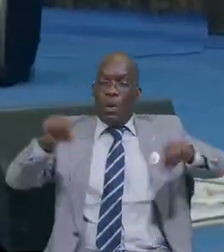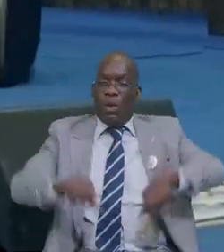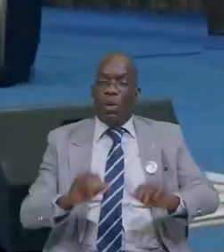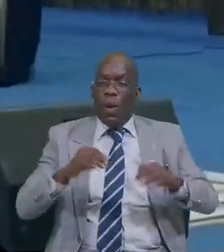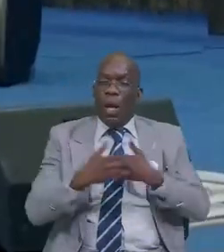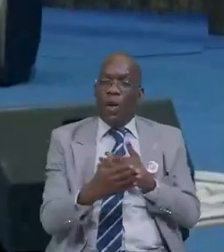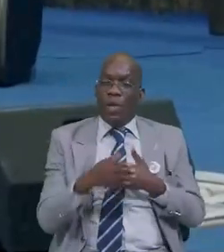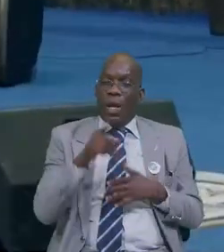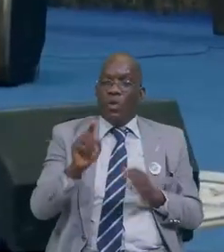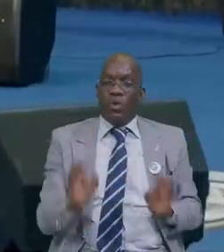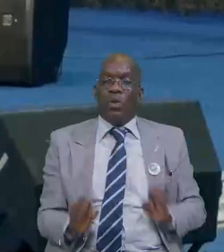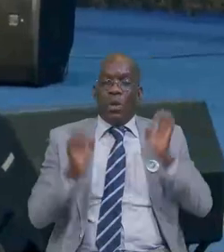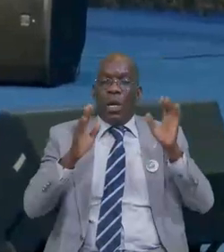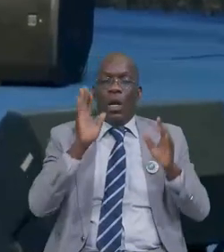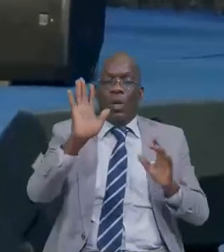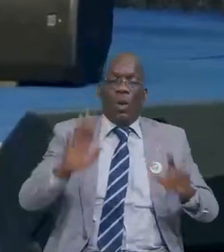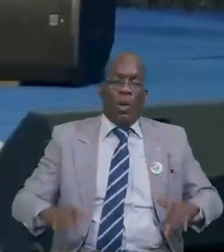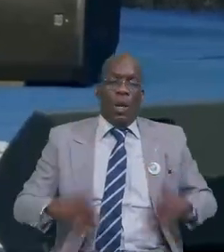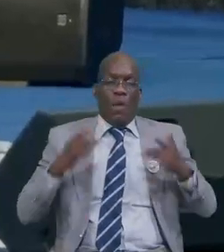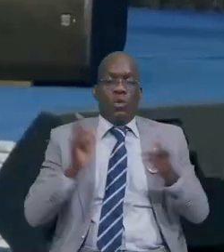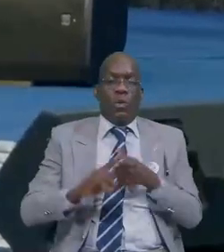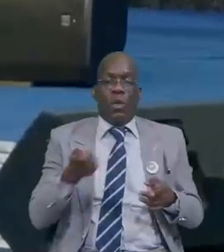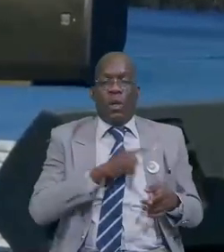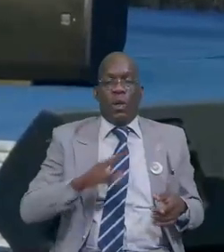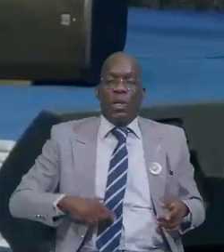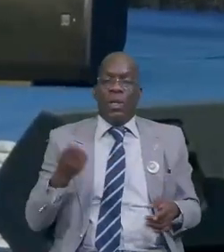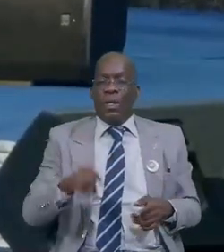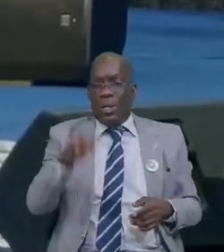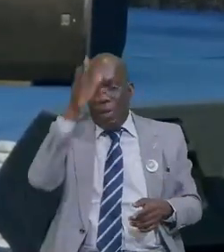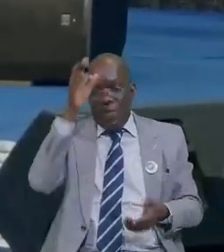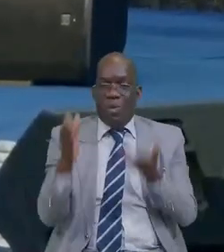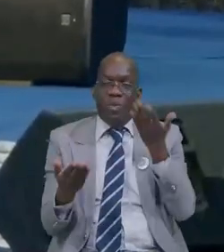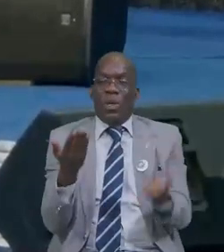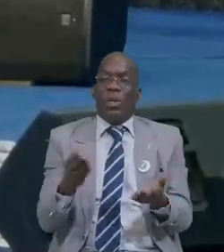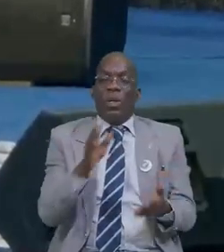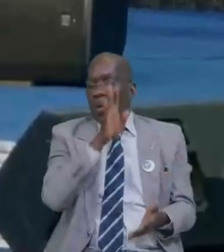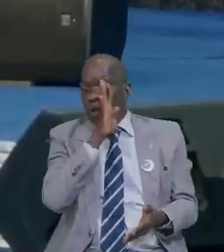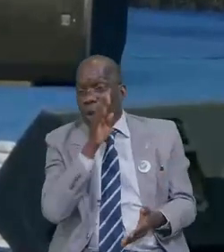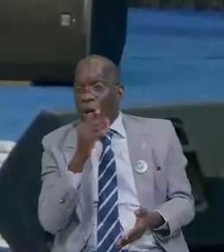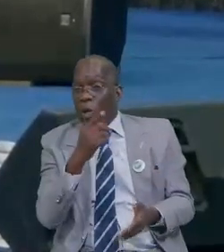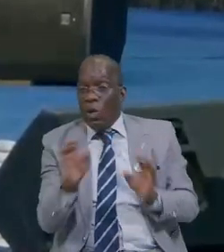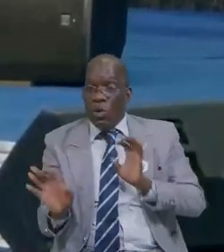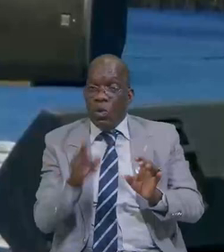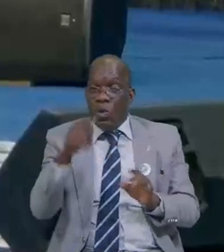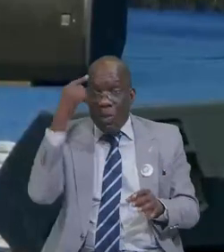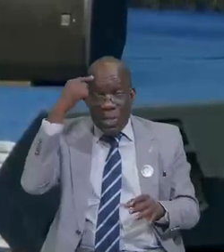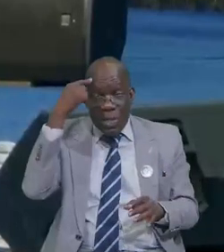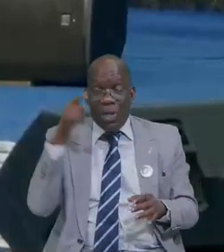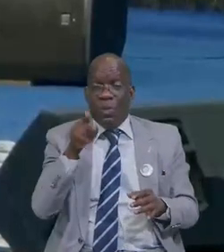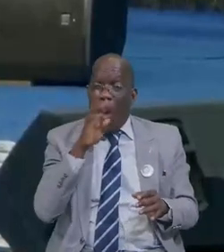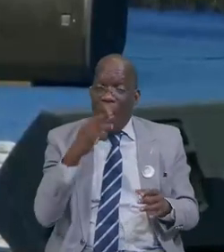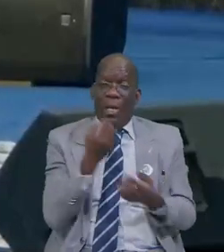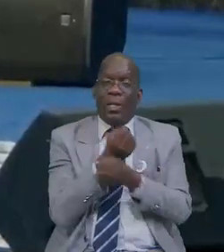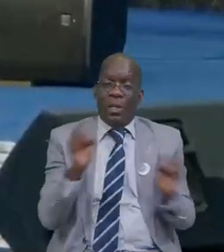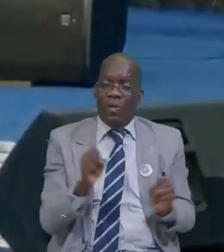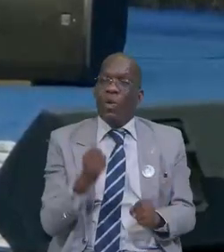34. Après avoir donné ta vie au Seigneur, qui les condamnera? Le diable peut chuchoter. Qui es-tu? Est-ce que tu